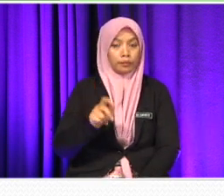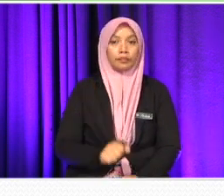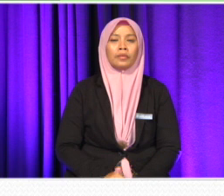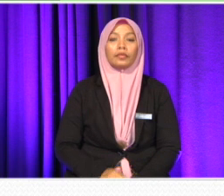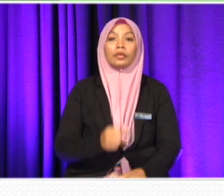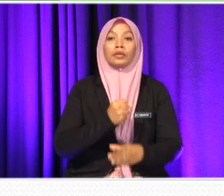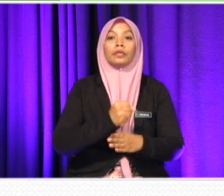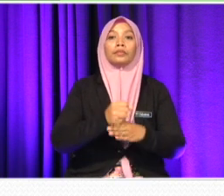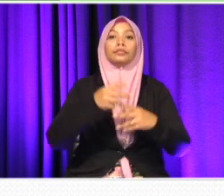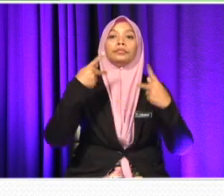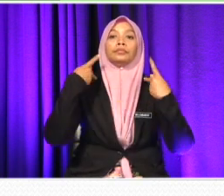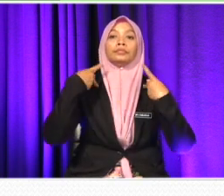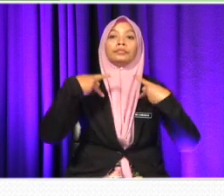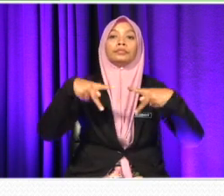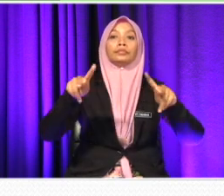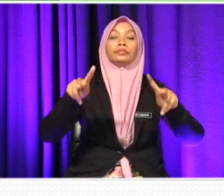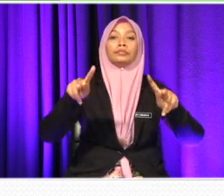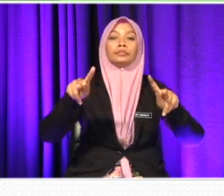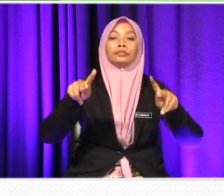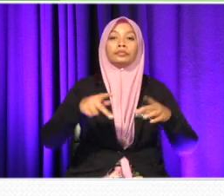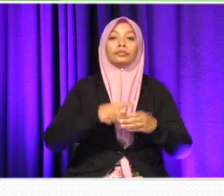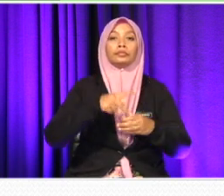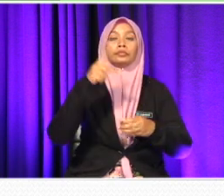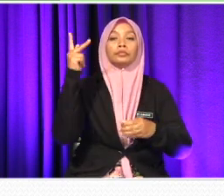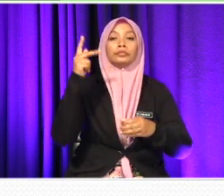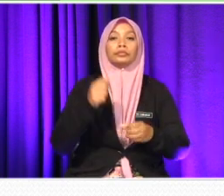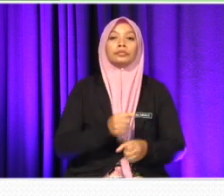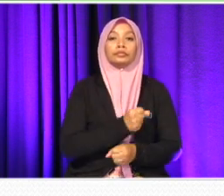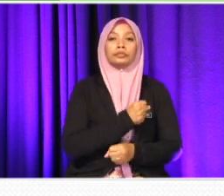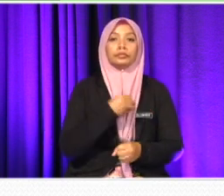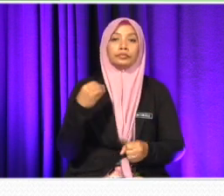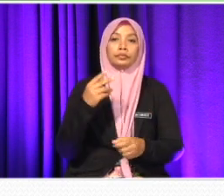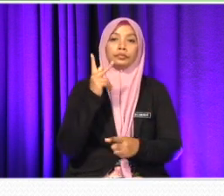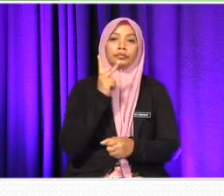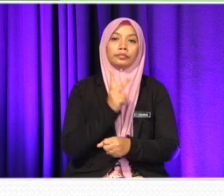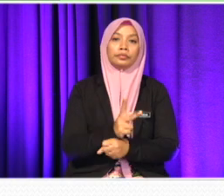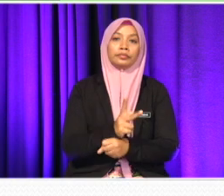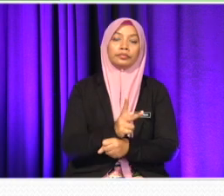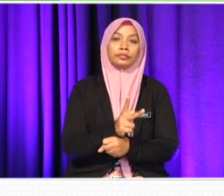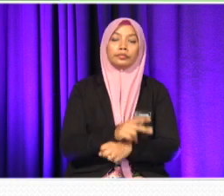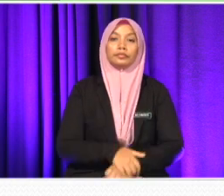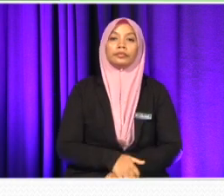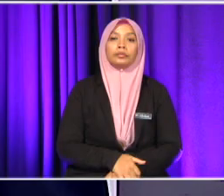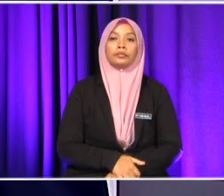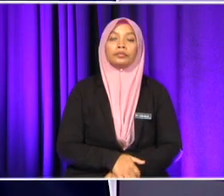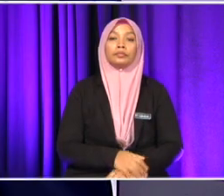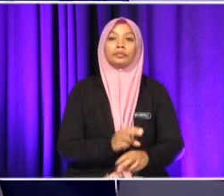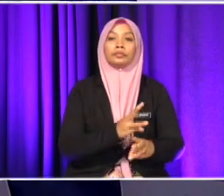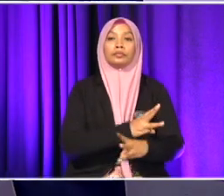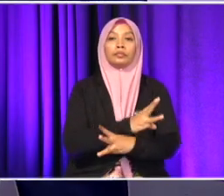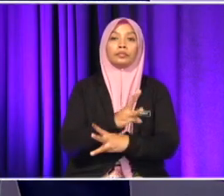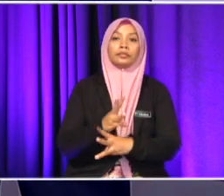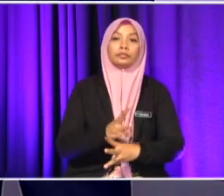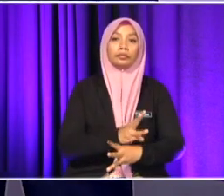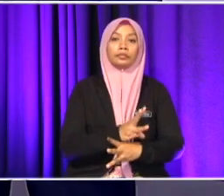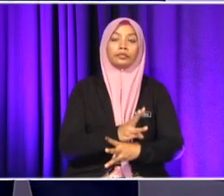menghasilkan produk tersebut ataupun primatan dan yang ketujuh adalah kawalan terhadap eventory eventry itu adalah